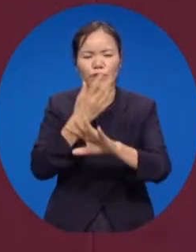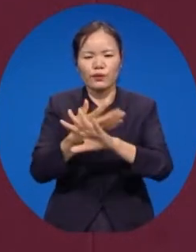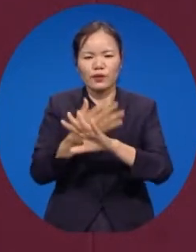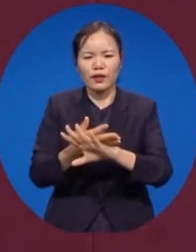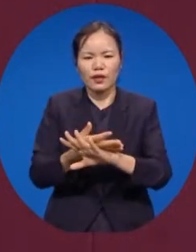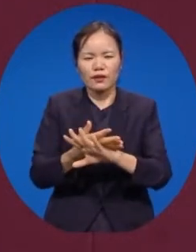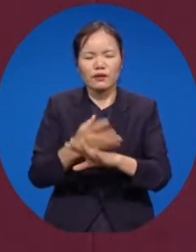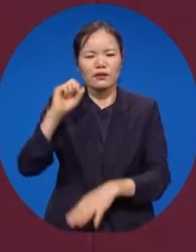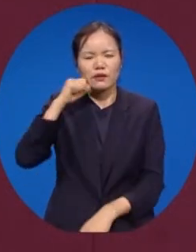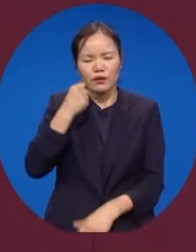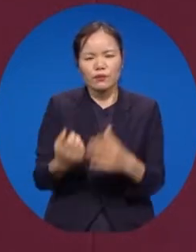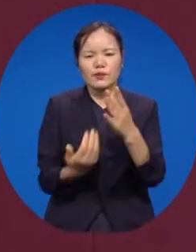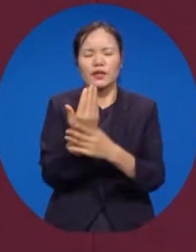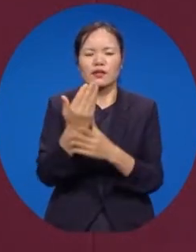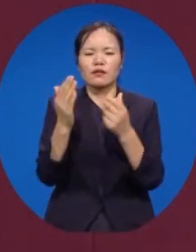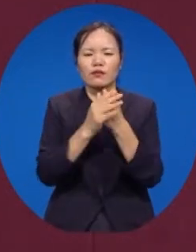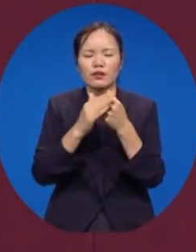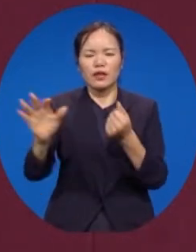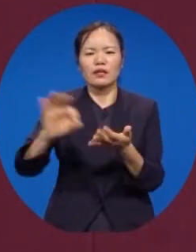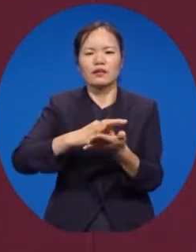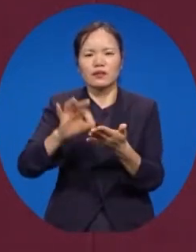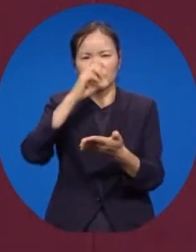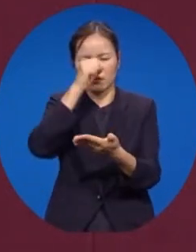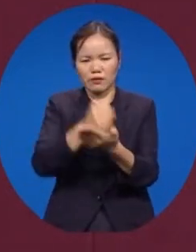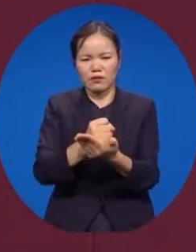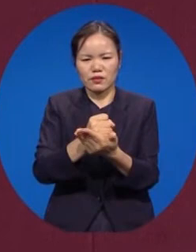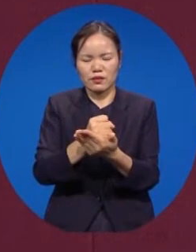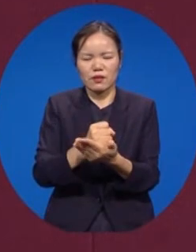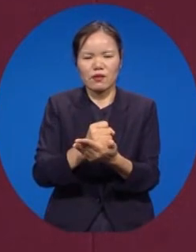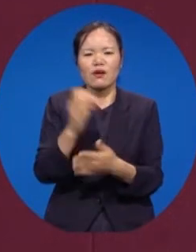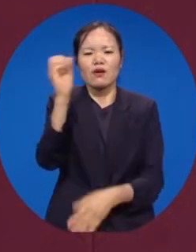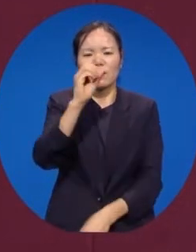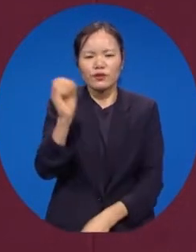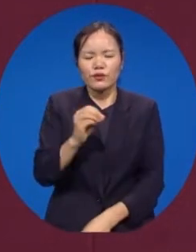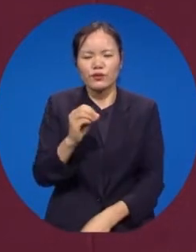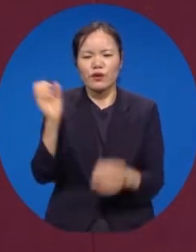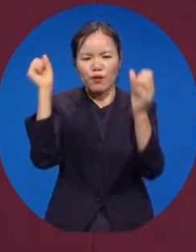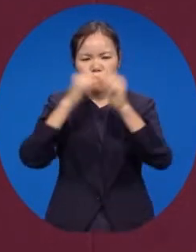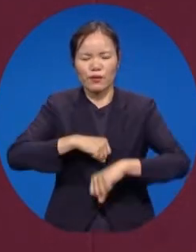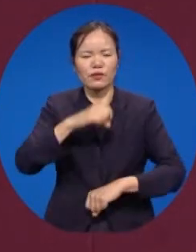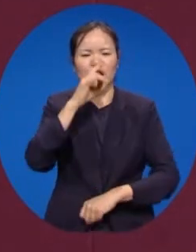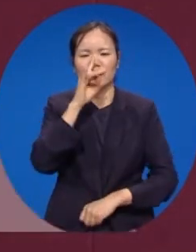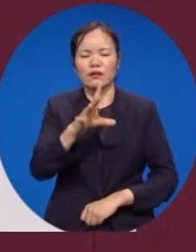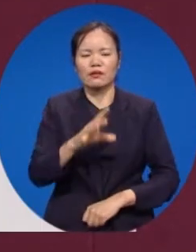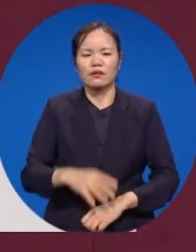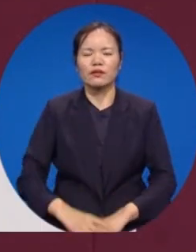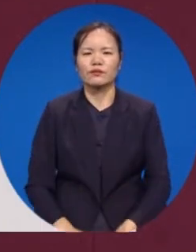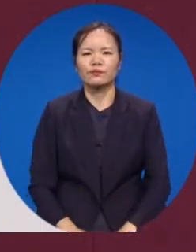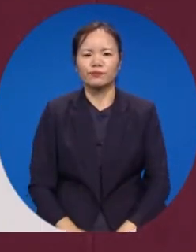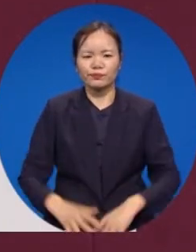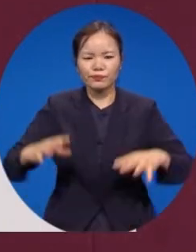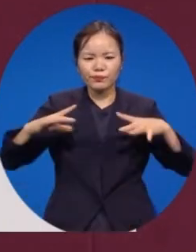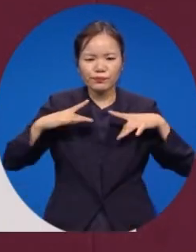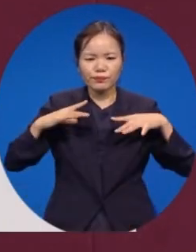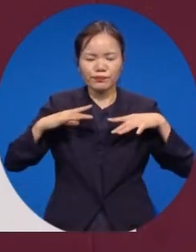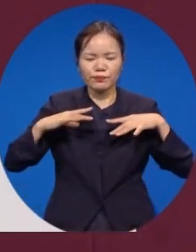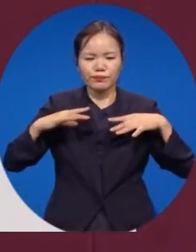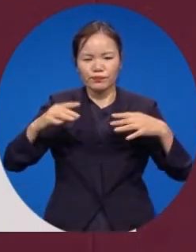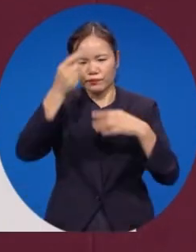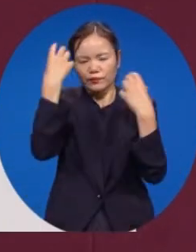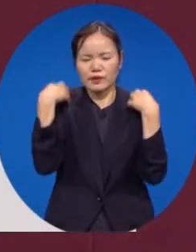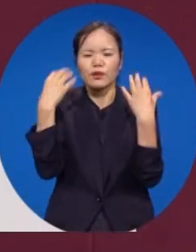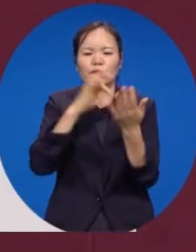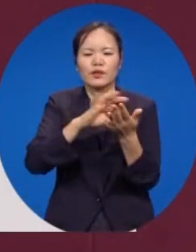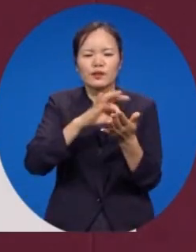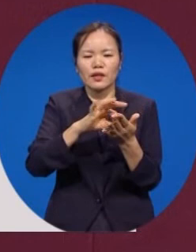때문에 재정 건전성의 황금률을 허물어서는 안 됩니다. 생색은 써는 정부가 내지만